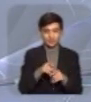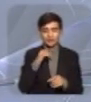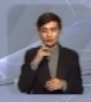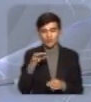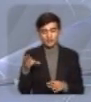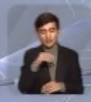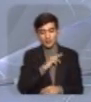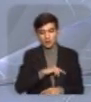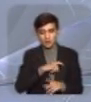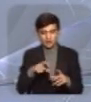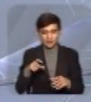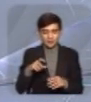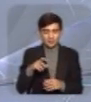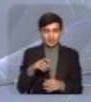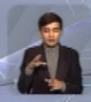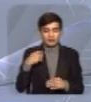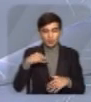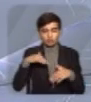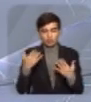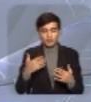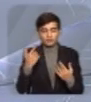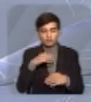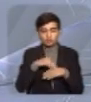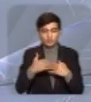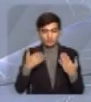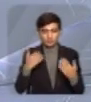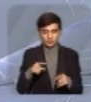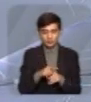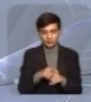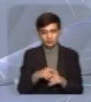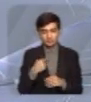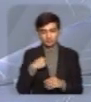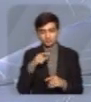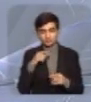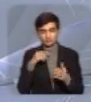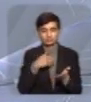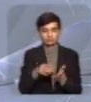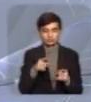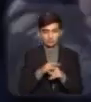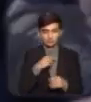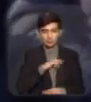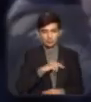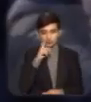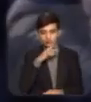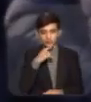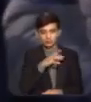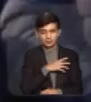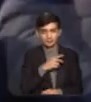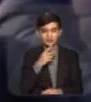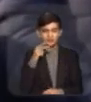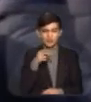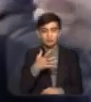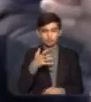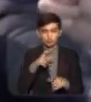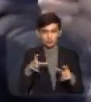әрекетінен шаршадық деген диқандар биыл тәтті түбір егуден бас тартамыз дейді. Сонда 2,5 мың адам